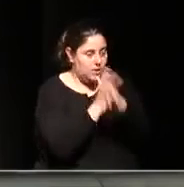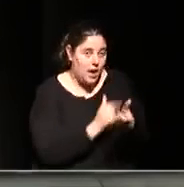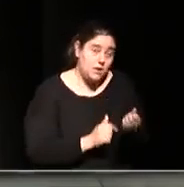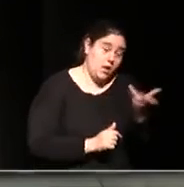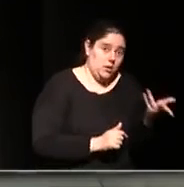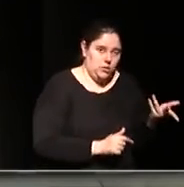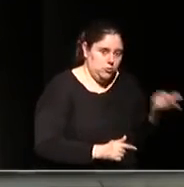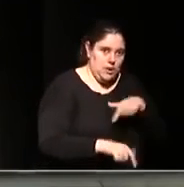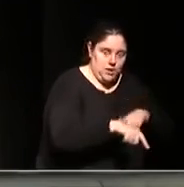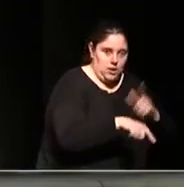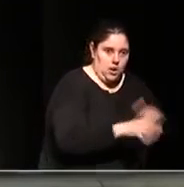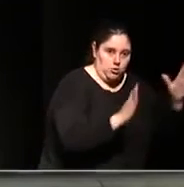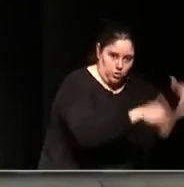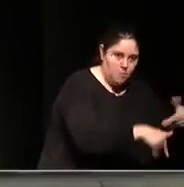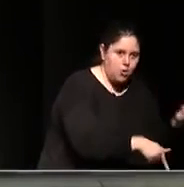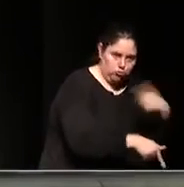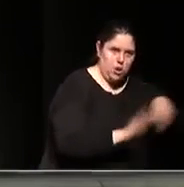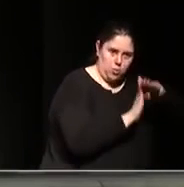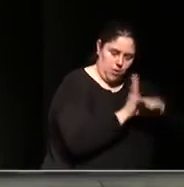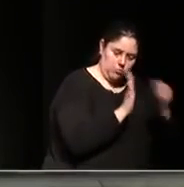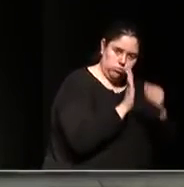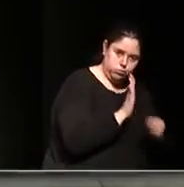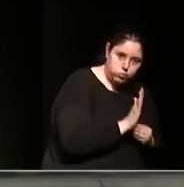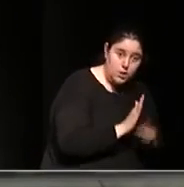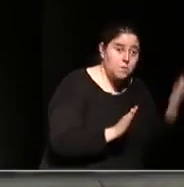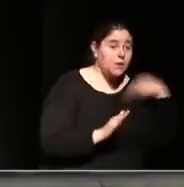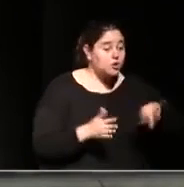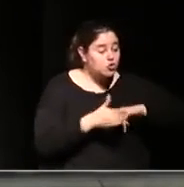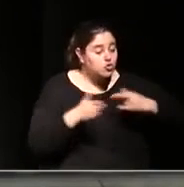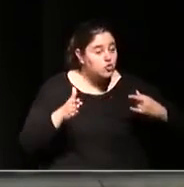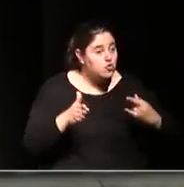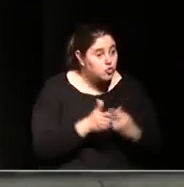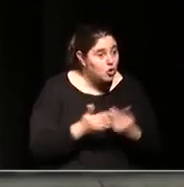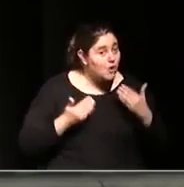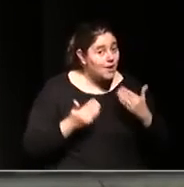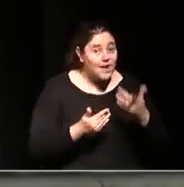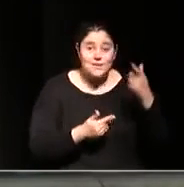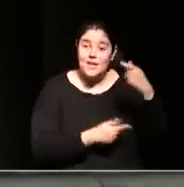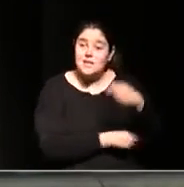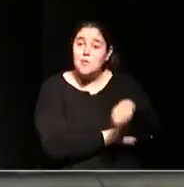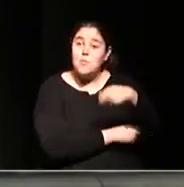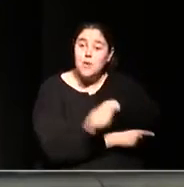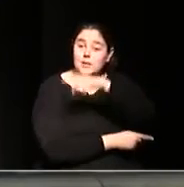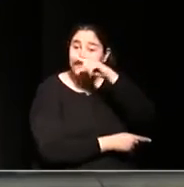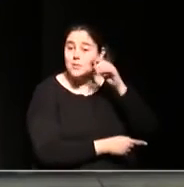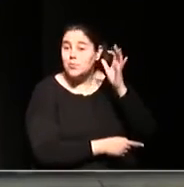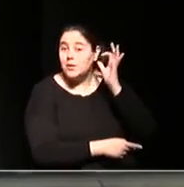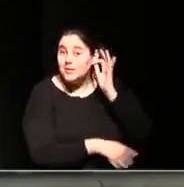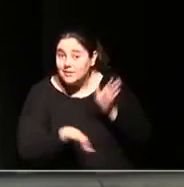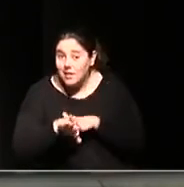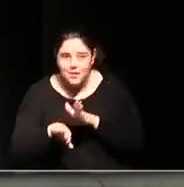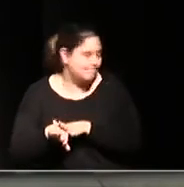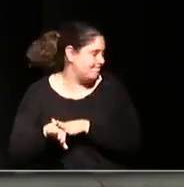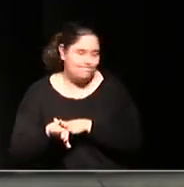portem al nostre programa. I no vindran de la mà aquestes solucions de cap president o presidenta de